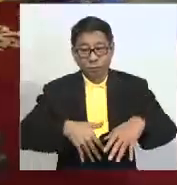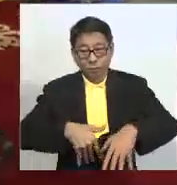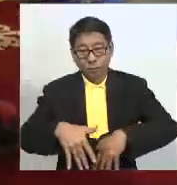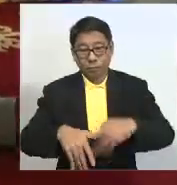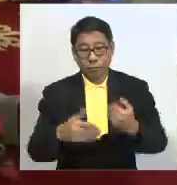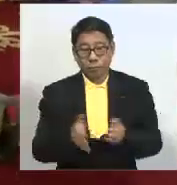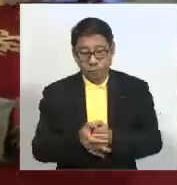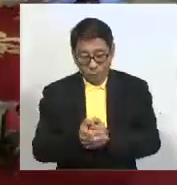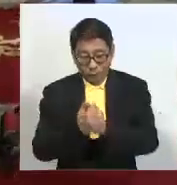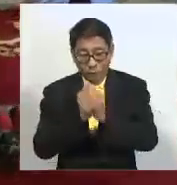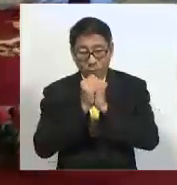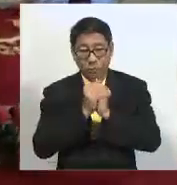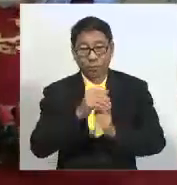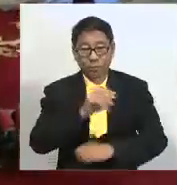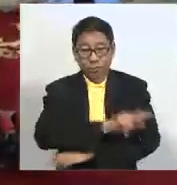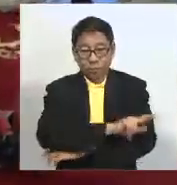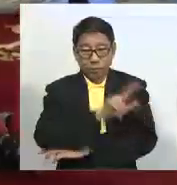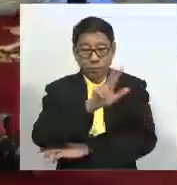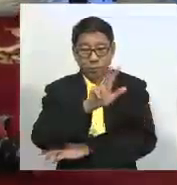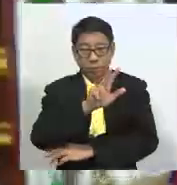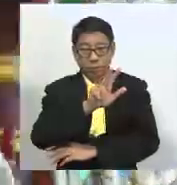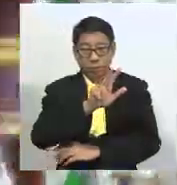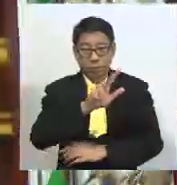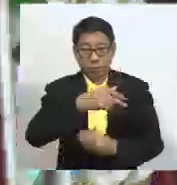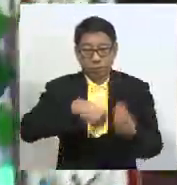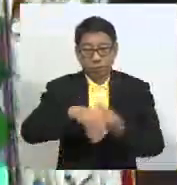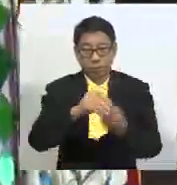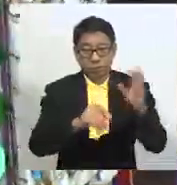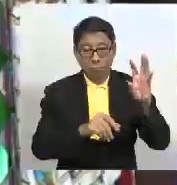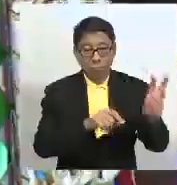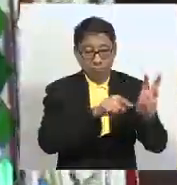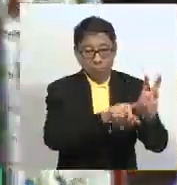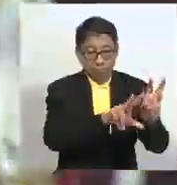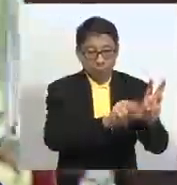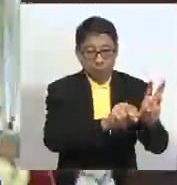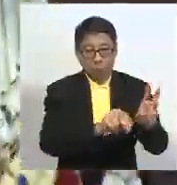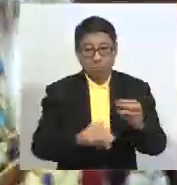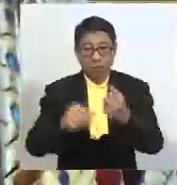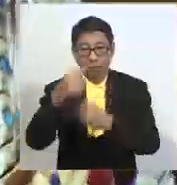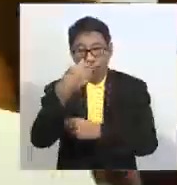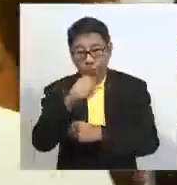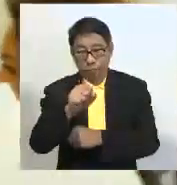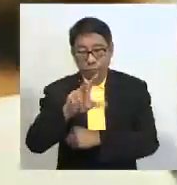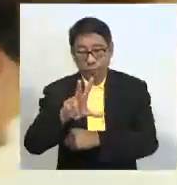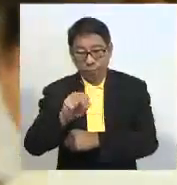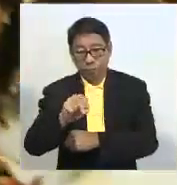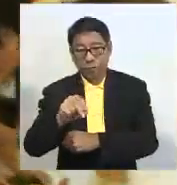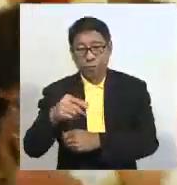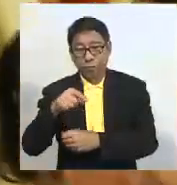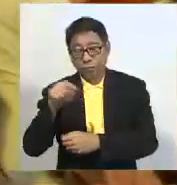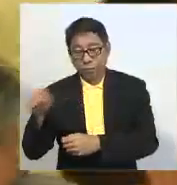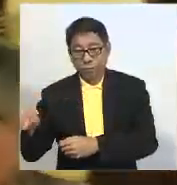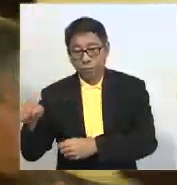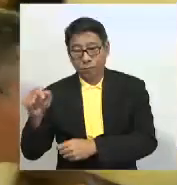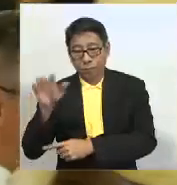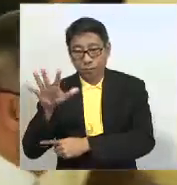กชนเข้ากราบสักการะวันละ3รอบก็คือช่วงเวลา 6:30 น. 10:30 น. และเว